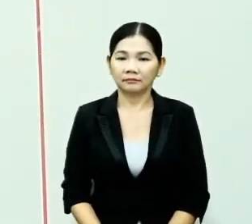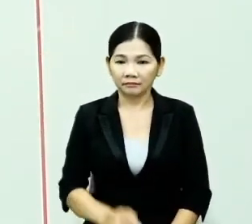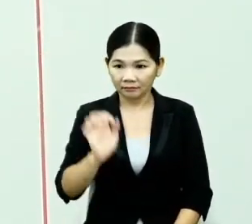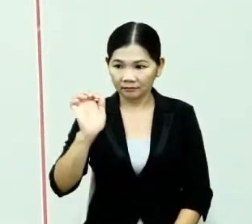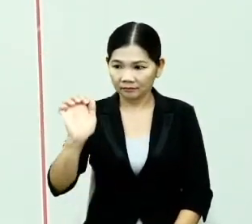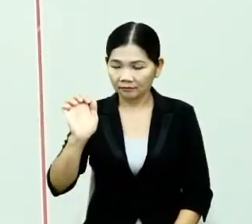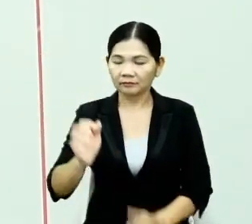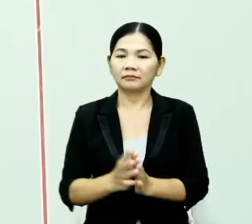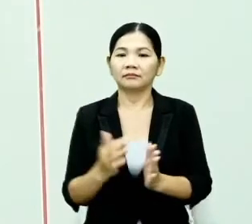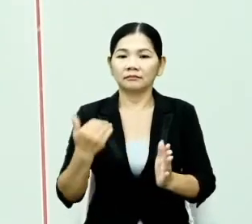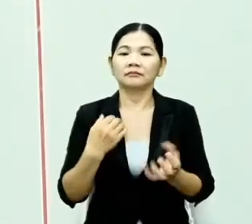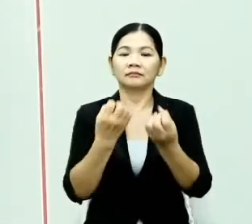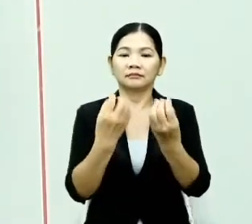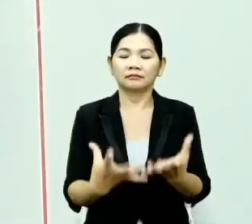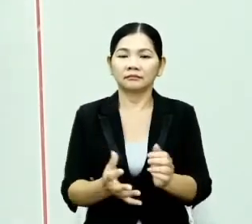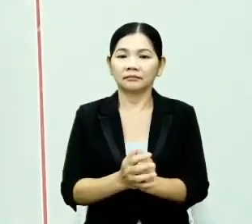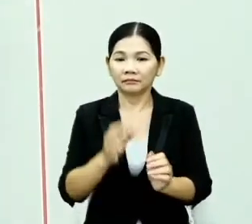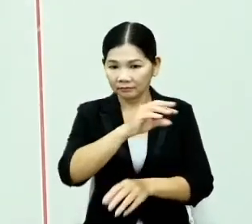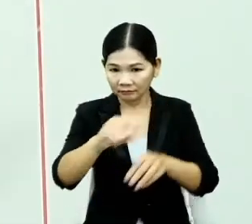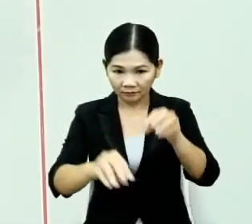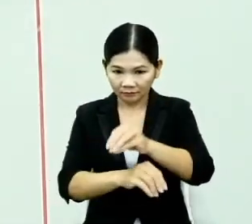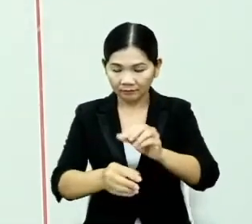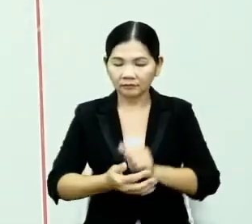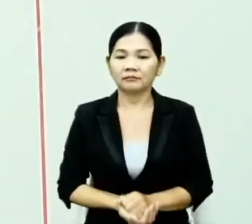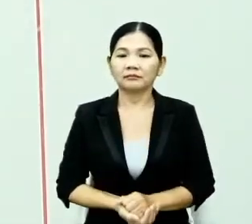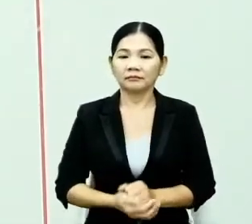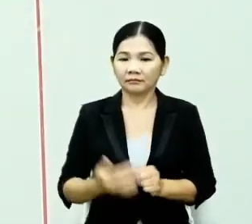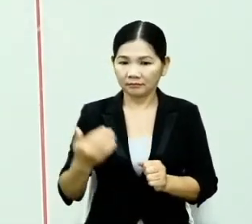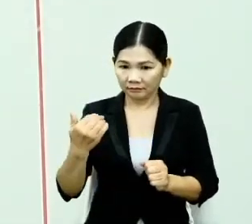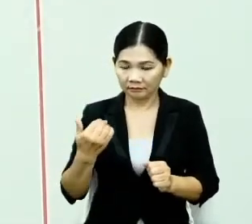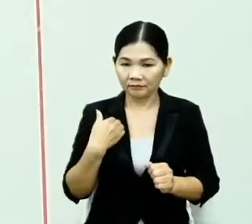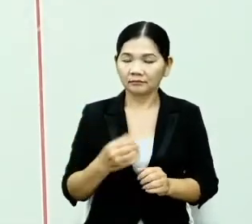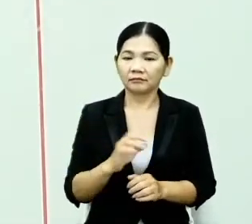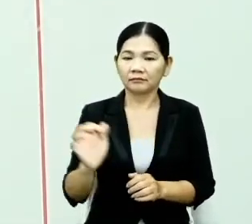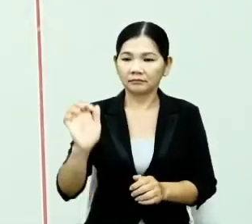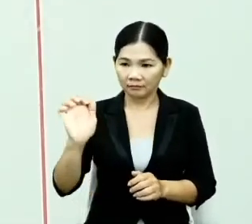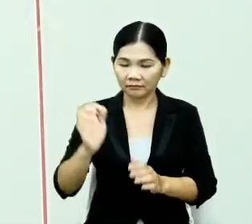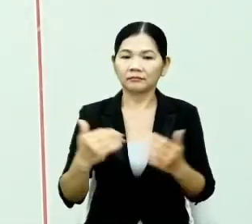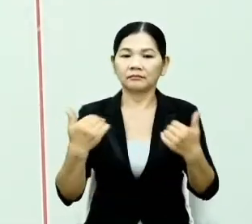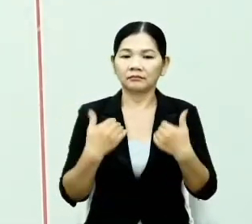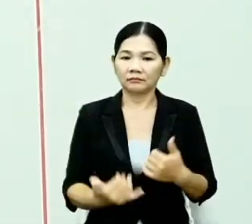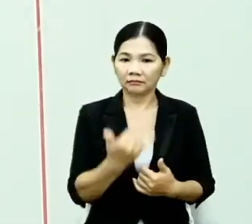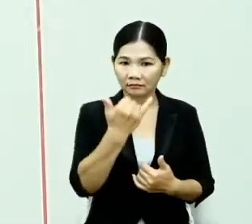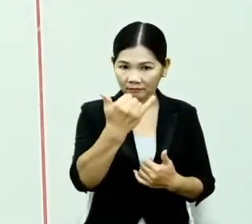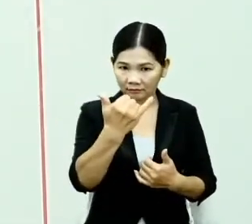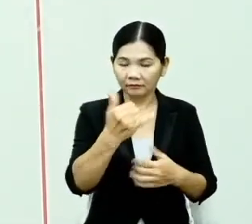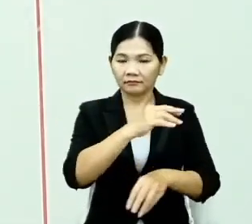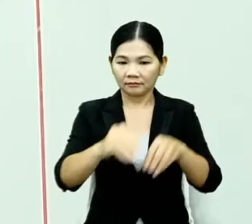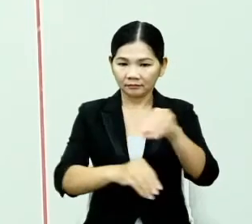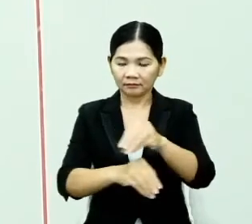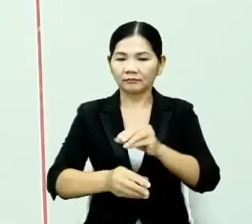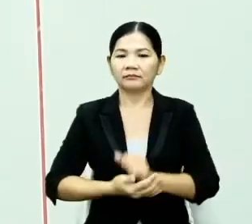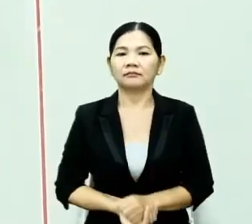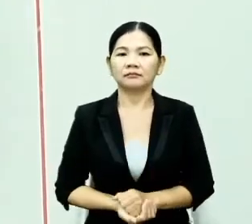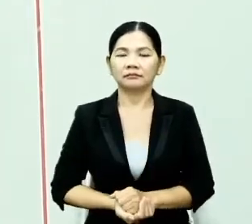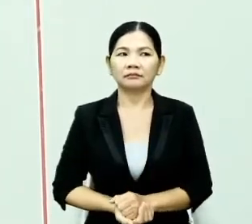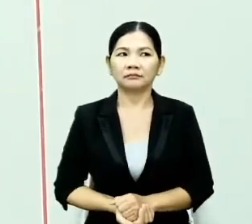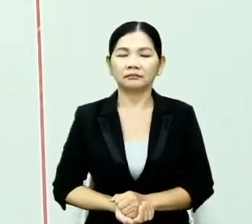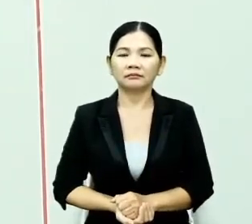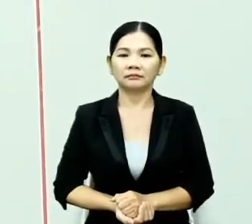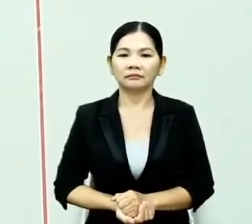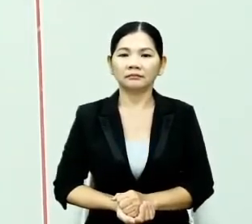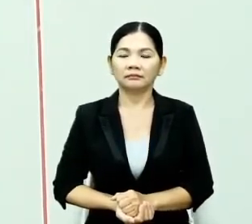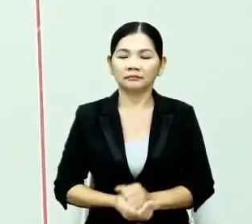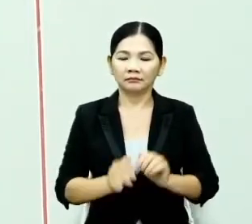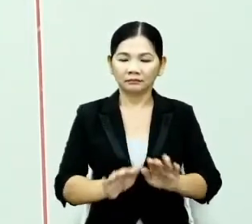ចរបស់យើងមានប៉ុន្មានចលនាដែរកូនចាអសចរបស់យើងមាន6ចលនាណាអ